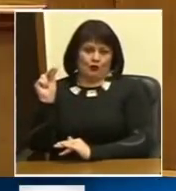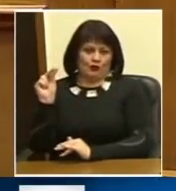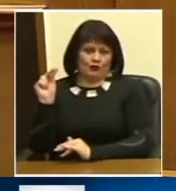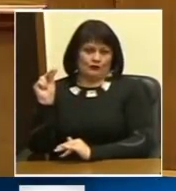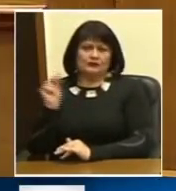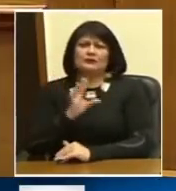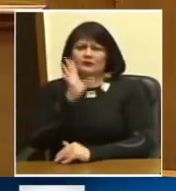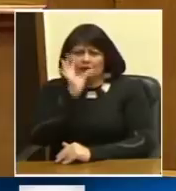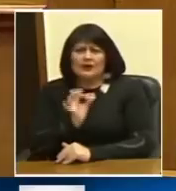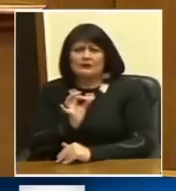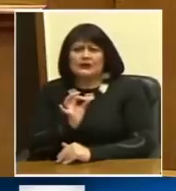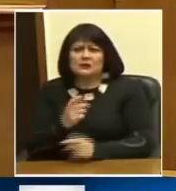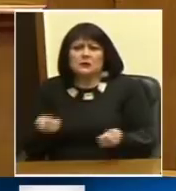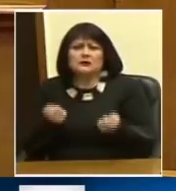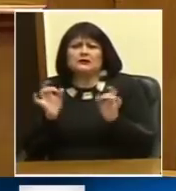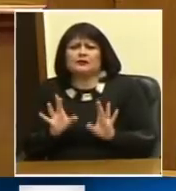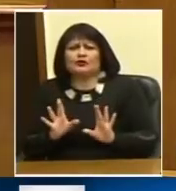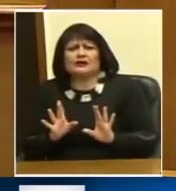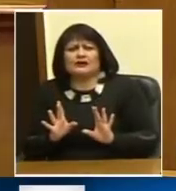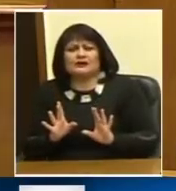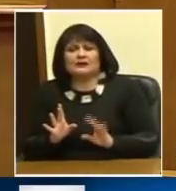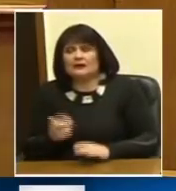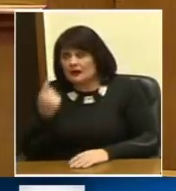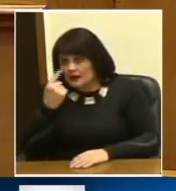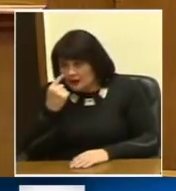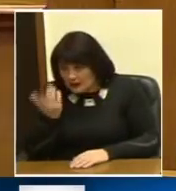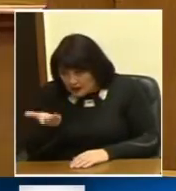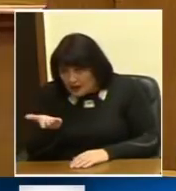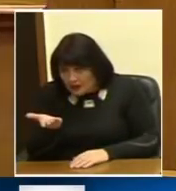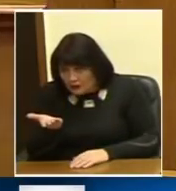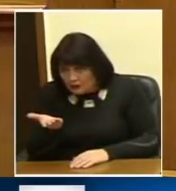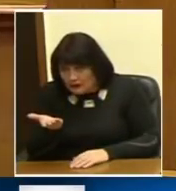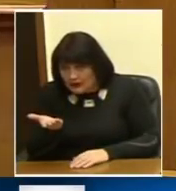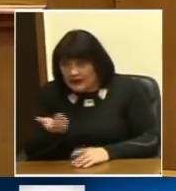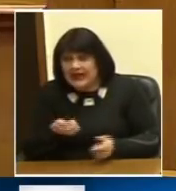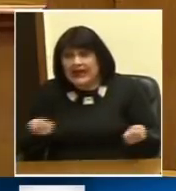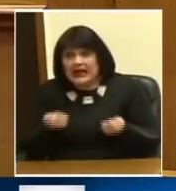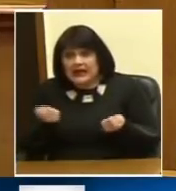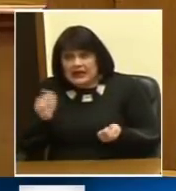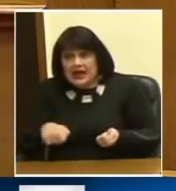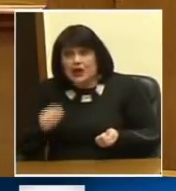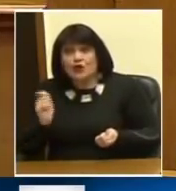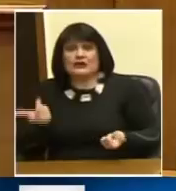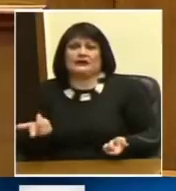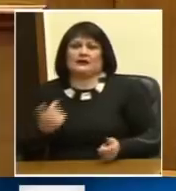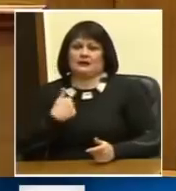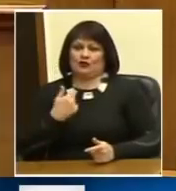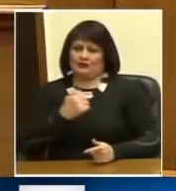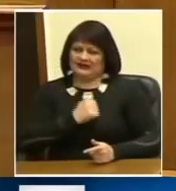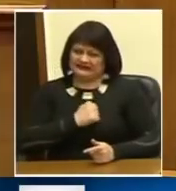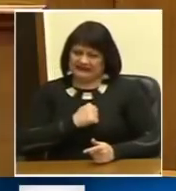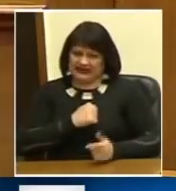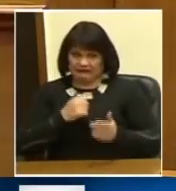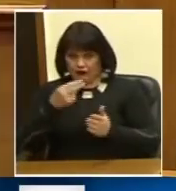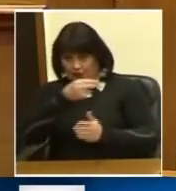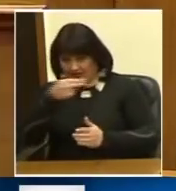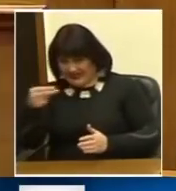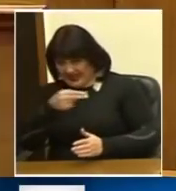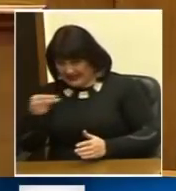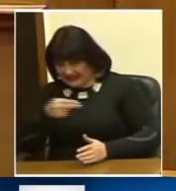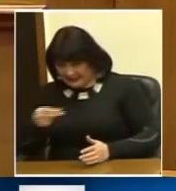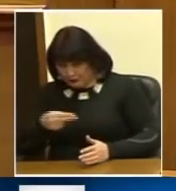στην πραγματικότητα δεν κάνετε τίποτα. Για να το δούμε, το κάνουμε τίποτα ή όχι. Εγώ πιστεύω με τη διατύπωση αυτή, ακόμα